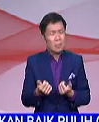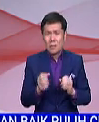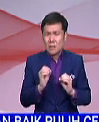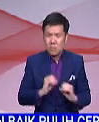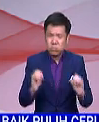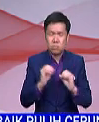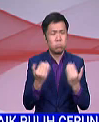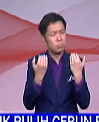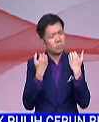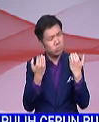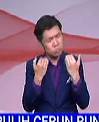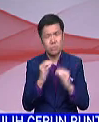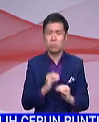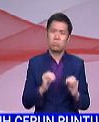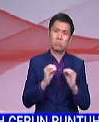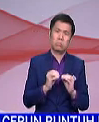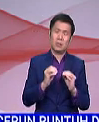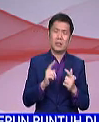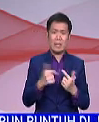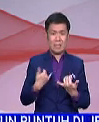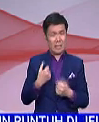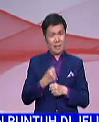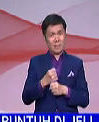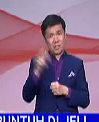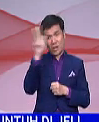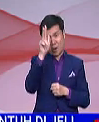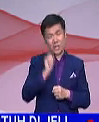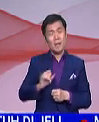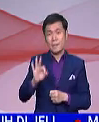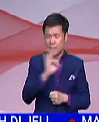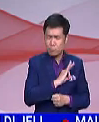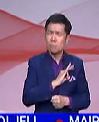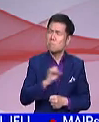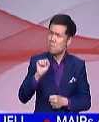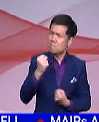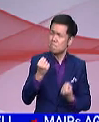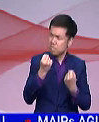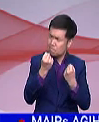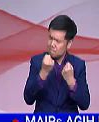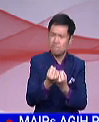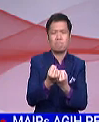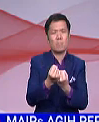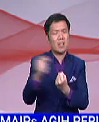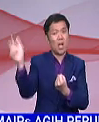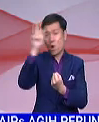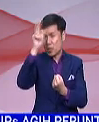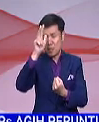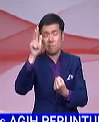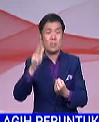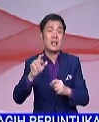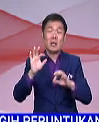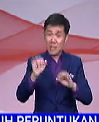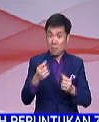mempunyai pekerjaan yang tetap. Supaya penjawat awam, saya sangat-sangat menyokong usaha yang dilakukan oleh kerajaan sekiranya ia